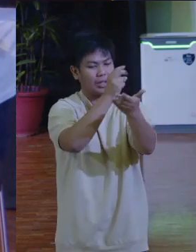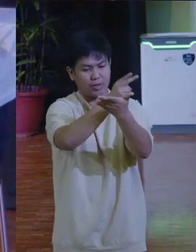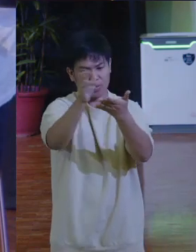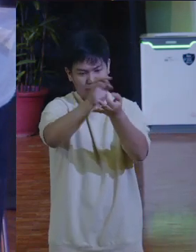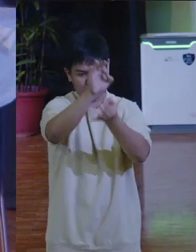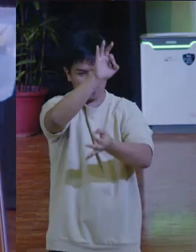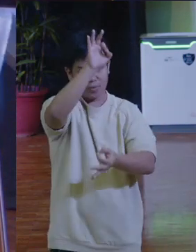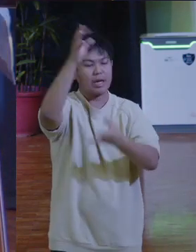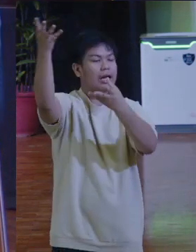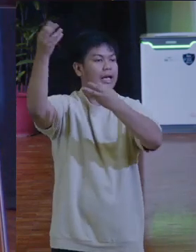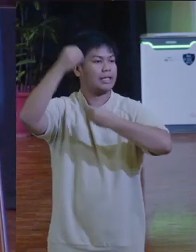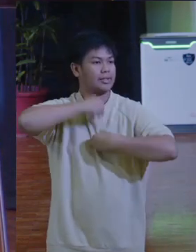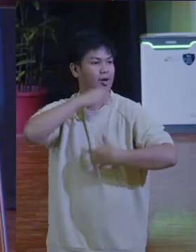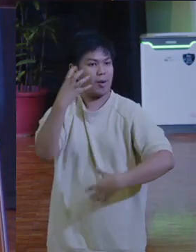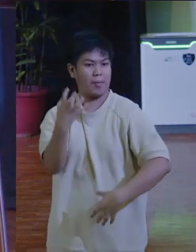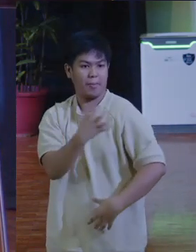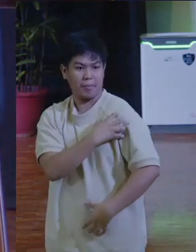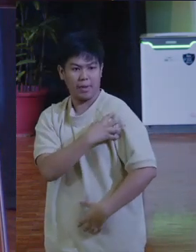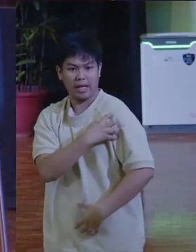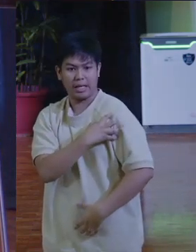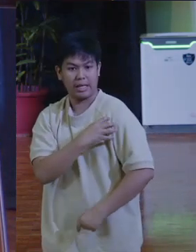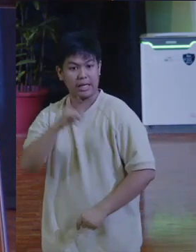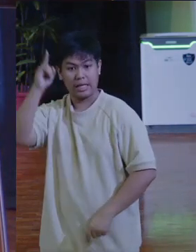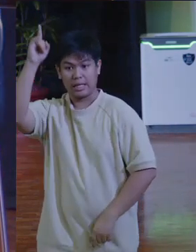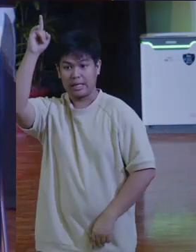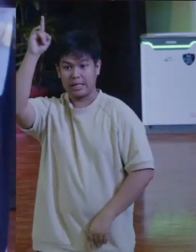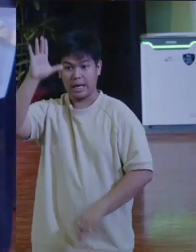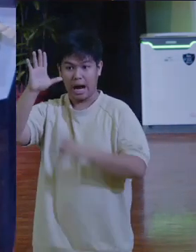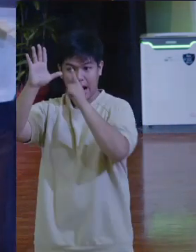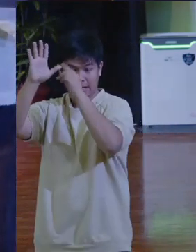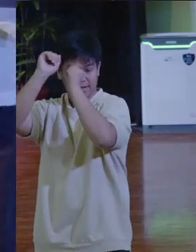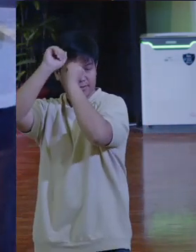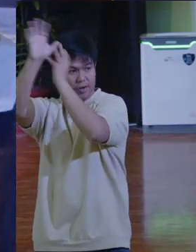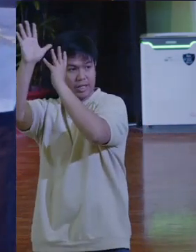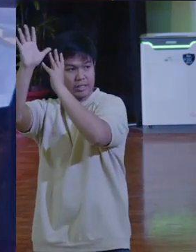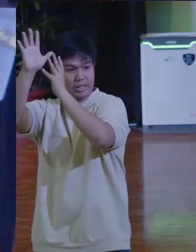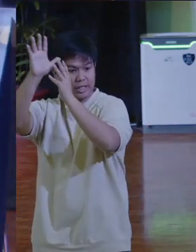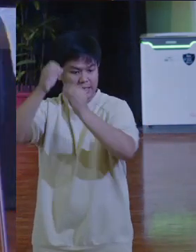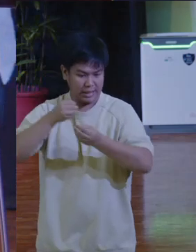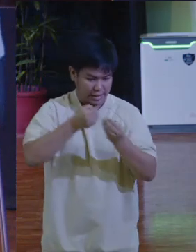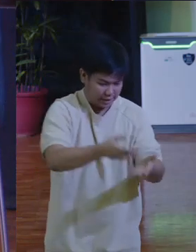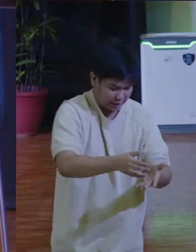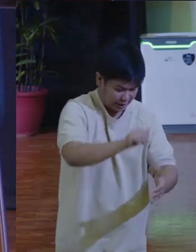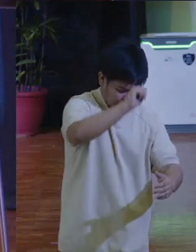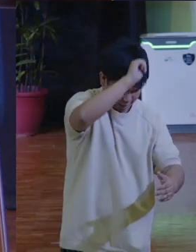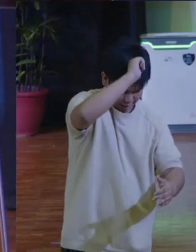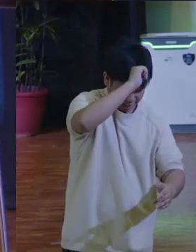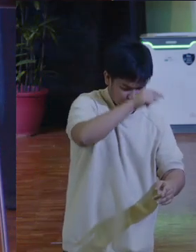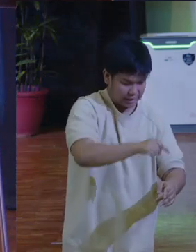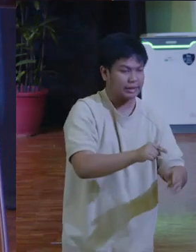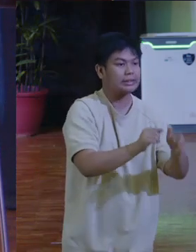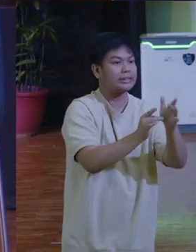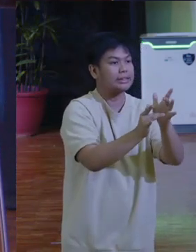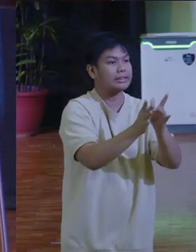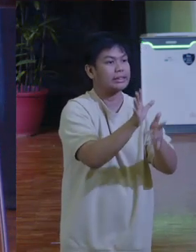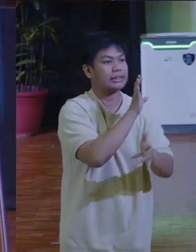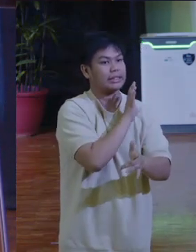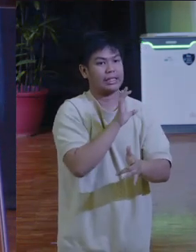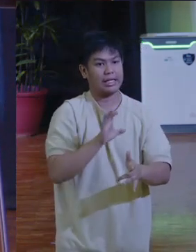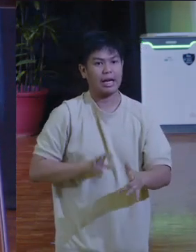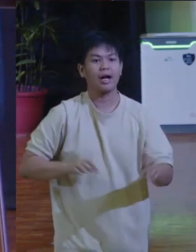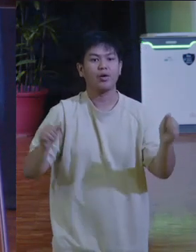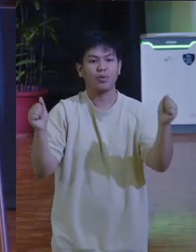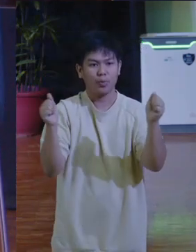with power. How God the Father anointed Jesus of Nazareth, the Son, with the